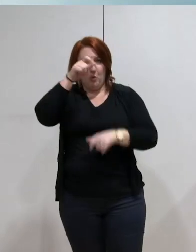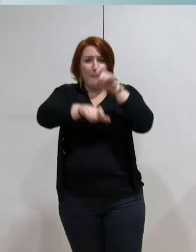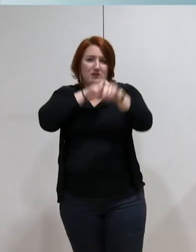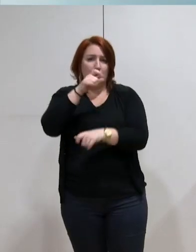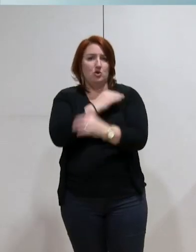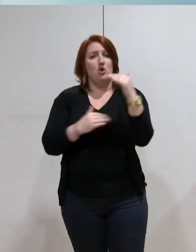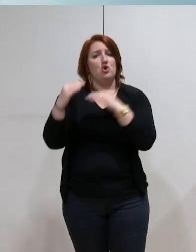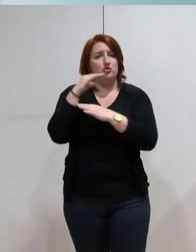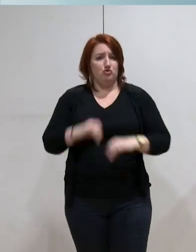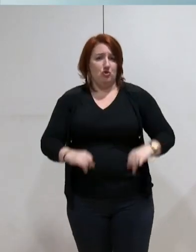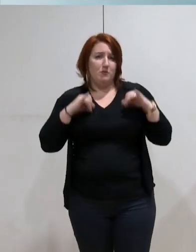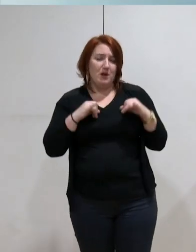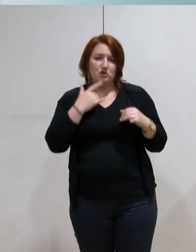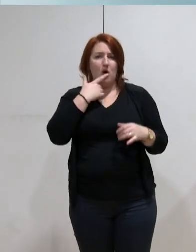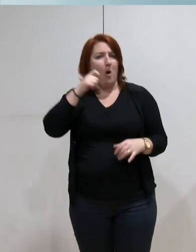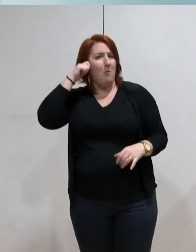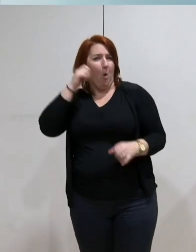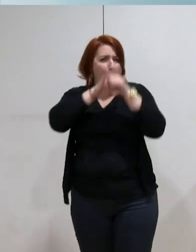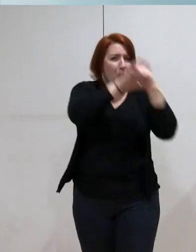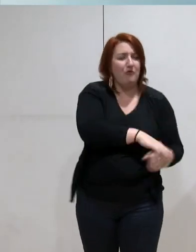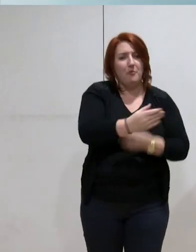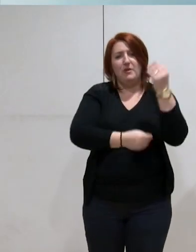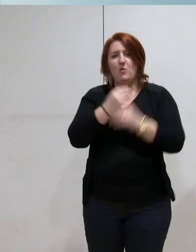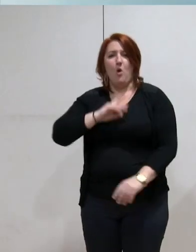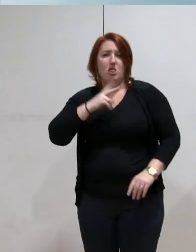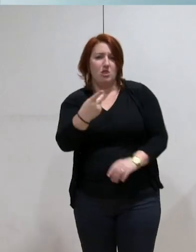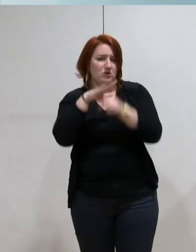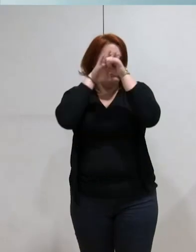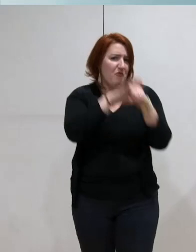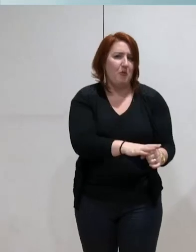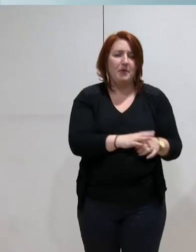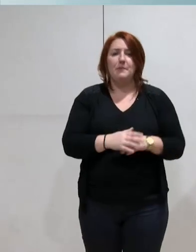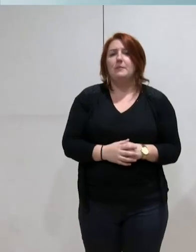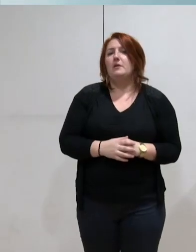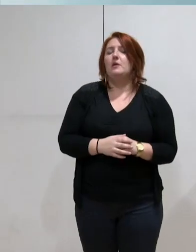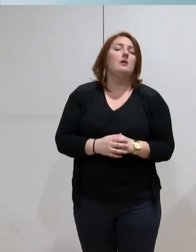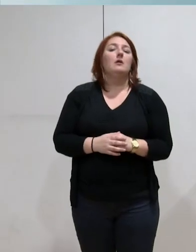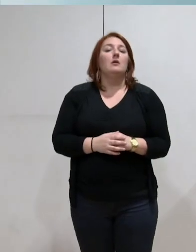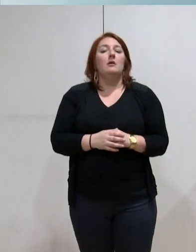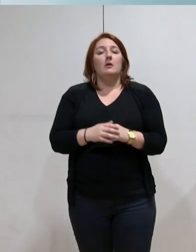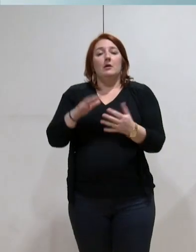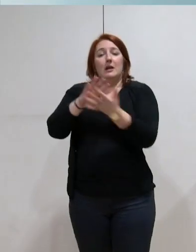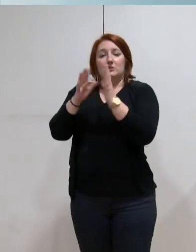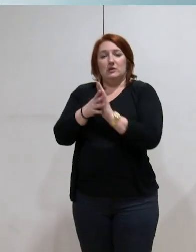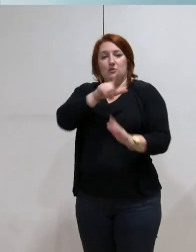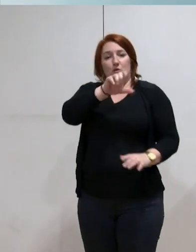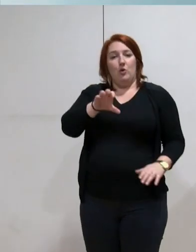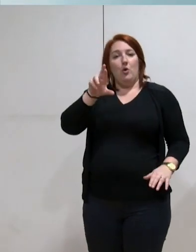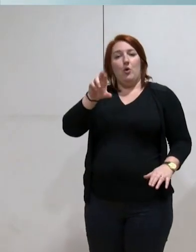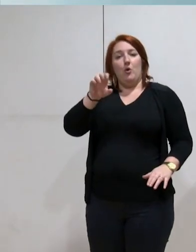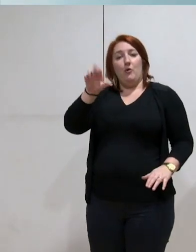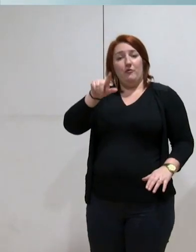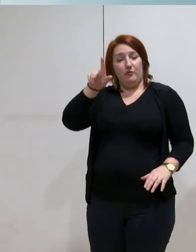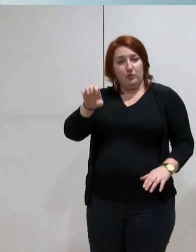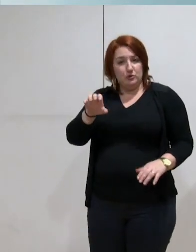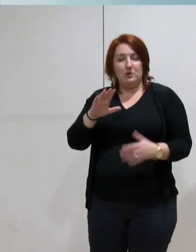d'homophobie et de transphobie le projet de l'antenne locale du refuge s'est vu attribuer une subvention de 90000